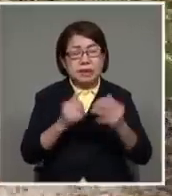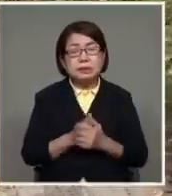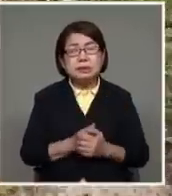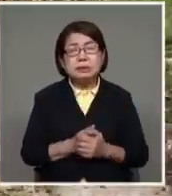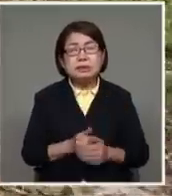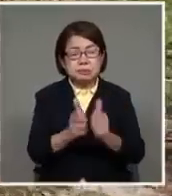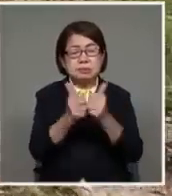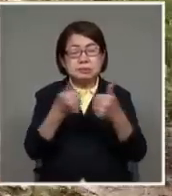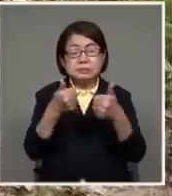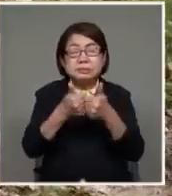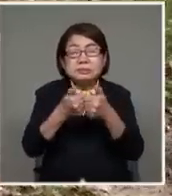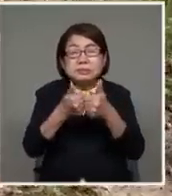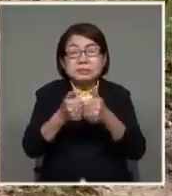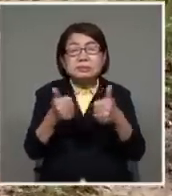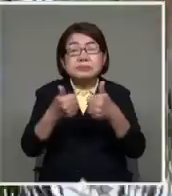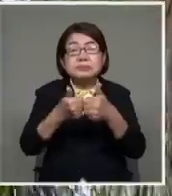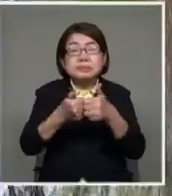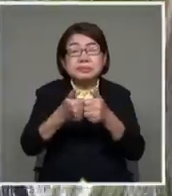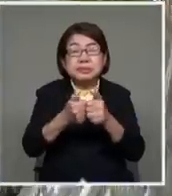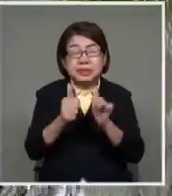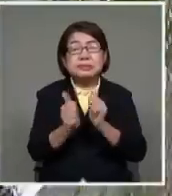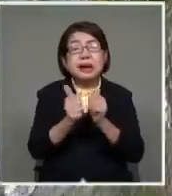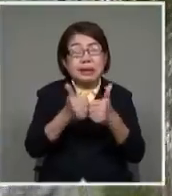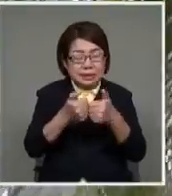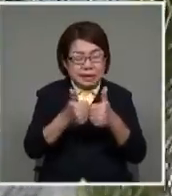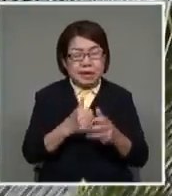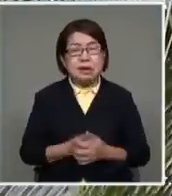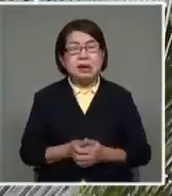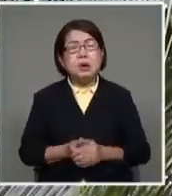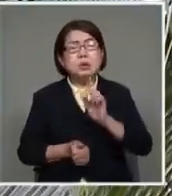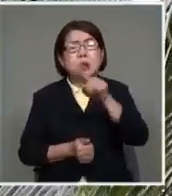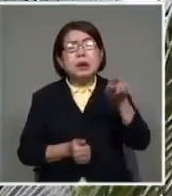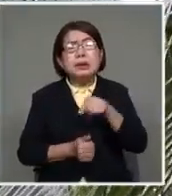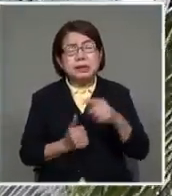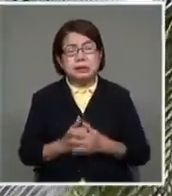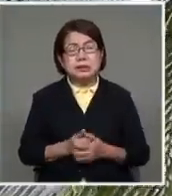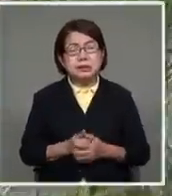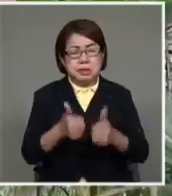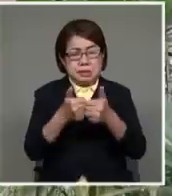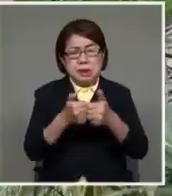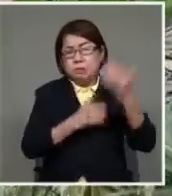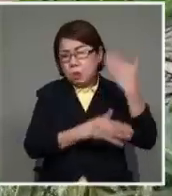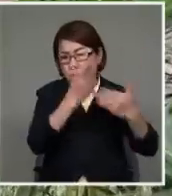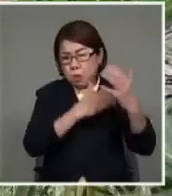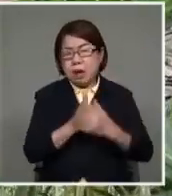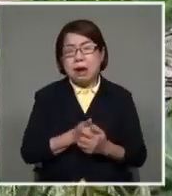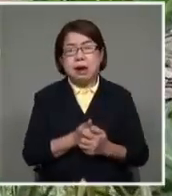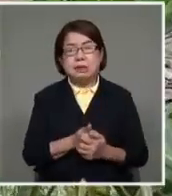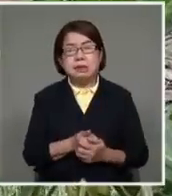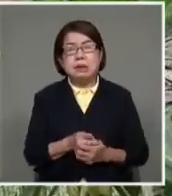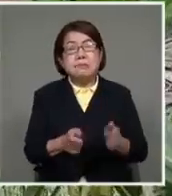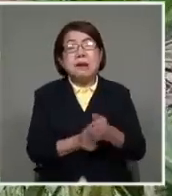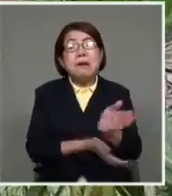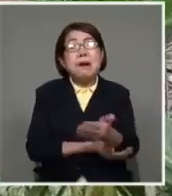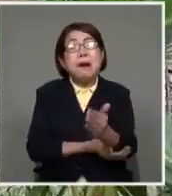เกมอย่างเกมนึงเนี่ยชื่อว่า Assassin's Creed 4Black Flag นะครับเป็นเกมย้อนยุคที่มีฉากการล่าวาน